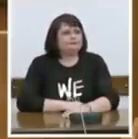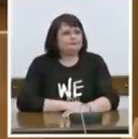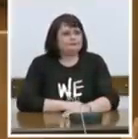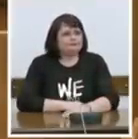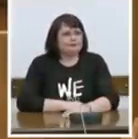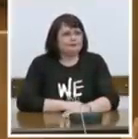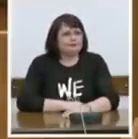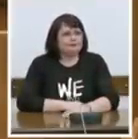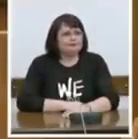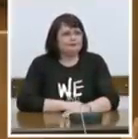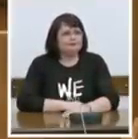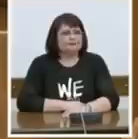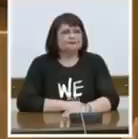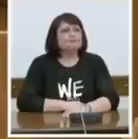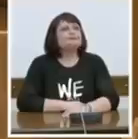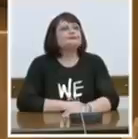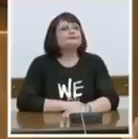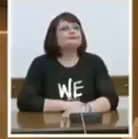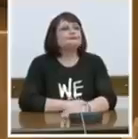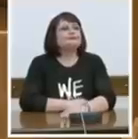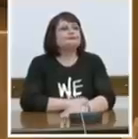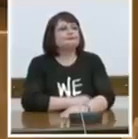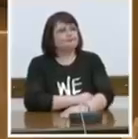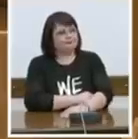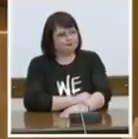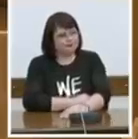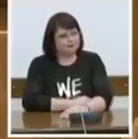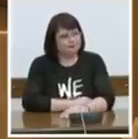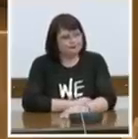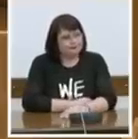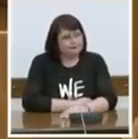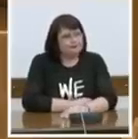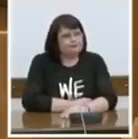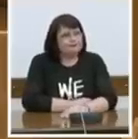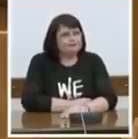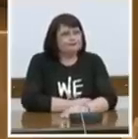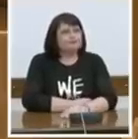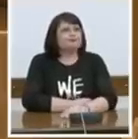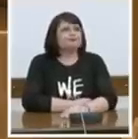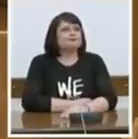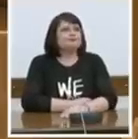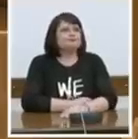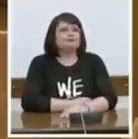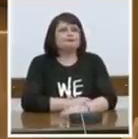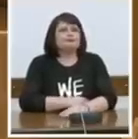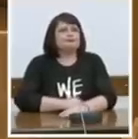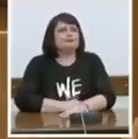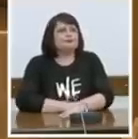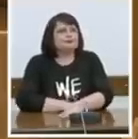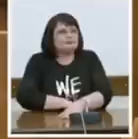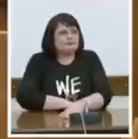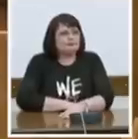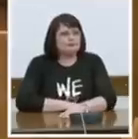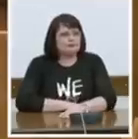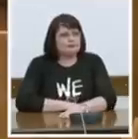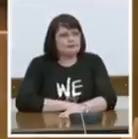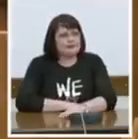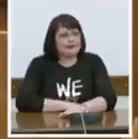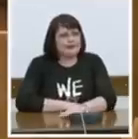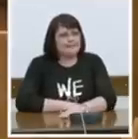φωνή των θυμάτων, των εξαθλειωμένων ανθρώπων που ζητούν καταφυγή μέσα